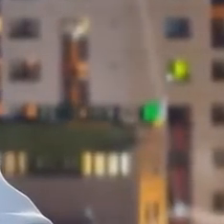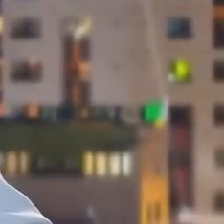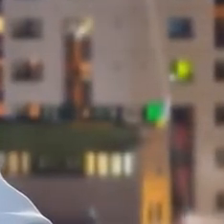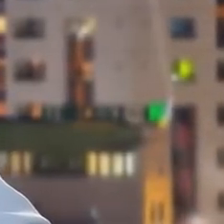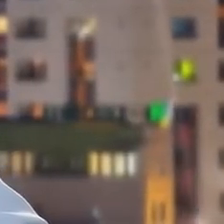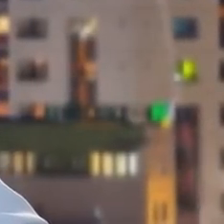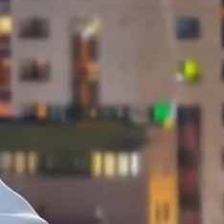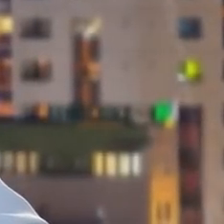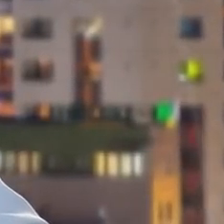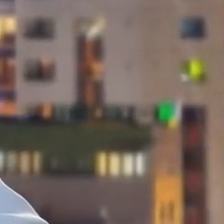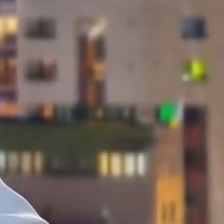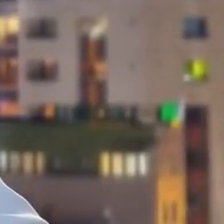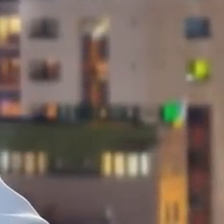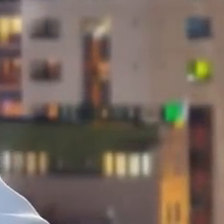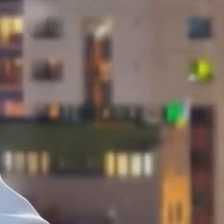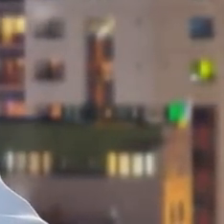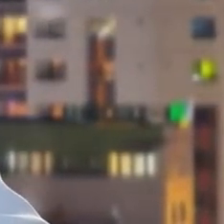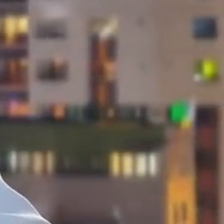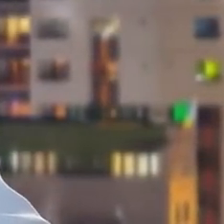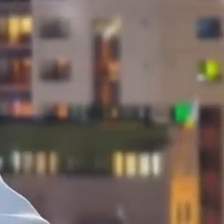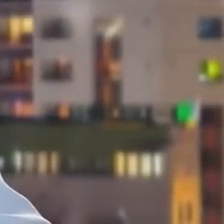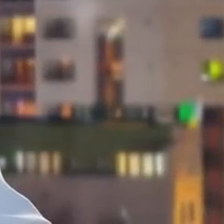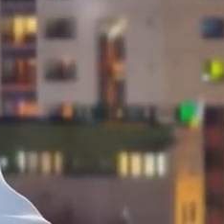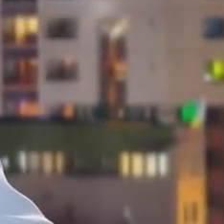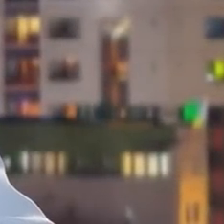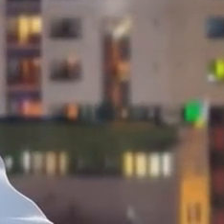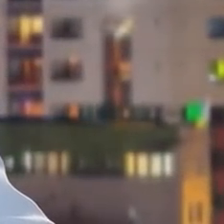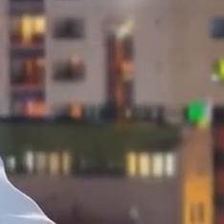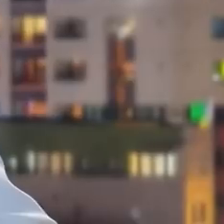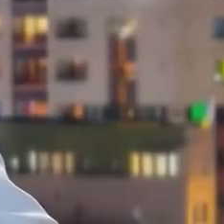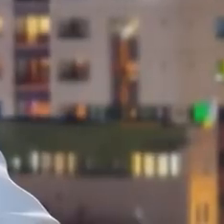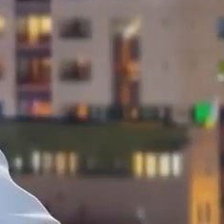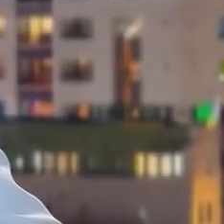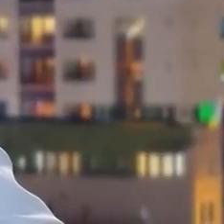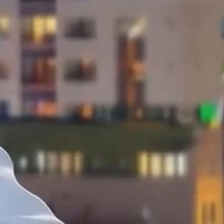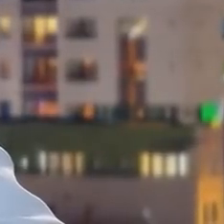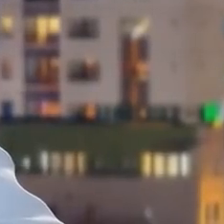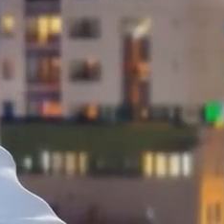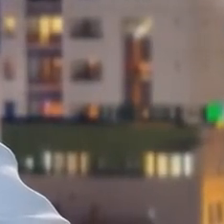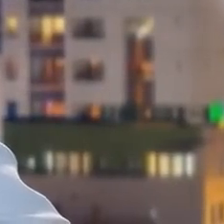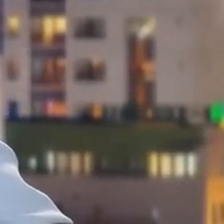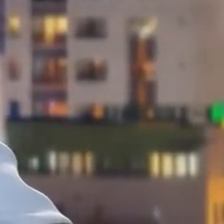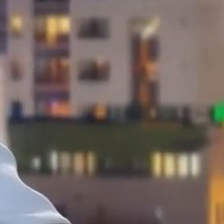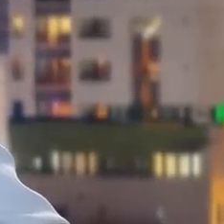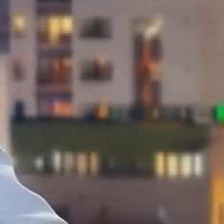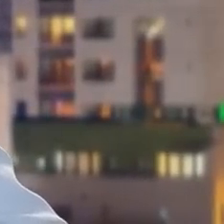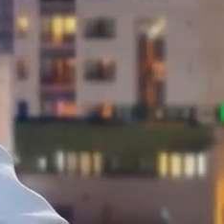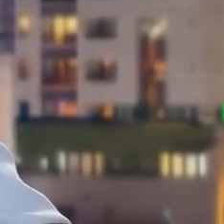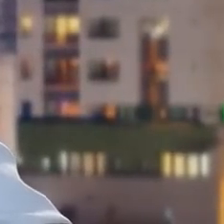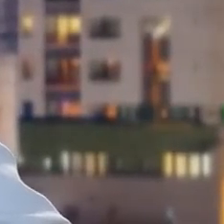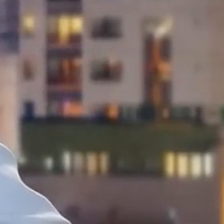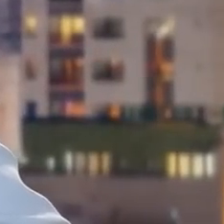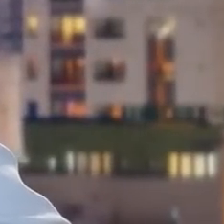haos în Europa, în timp ce sudul fierbe la temperaturi record sau este nimicit de incendiile de vegetație. Furtunile fac prăpăt mai la nord. În